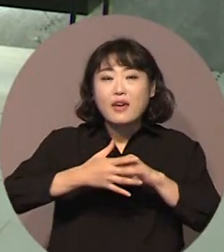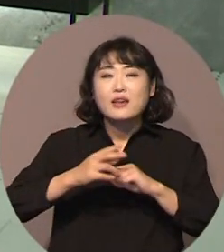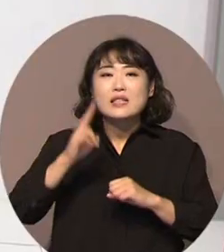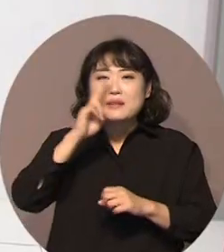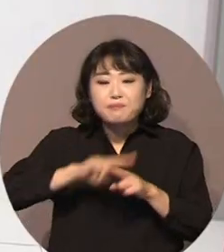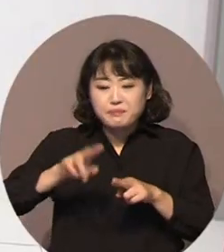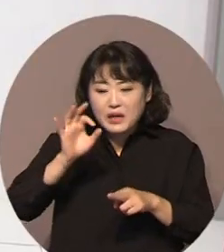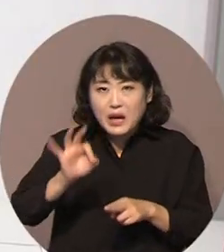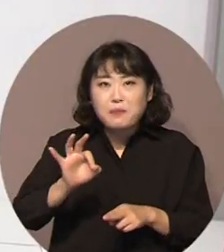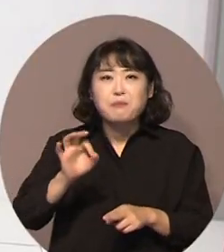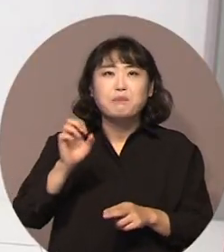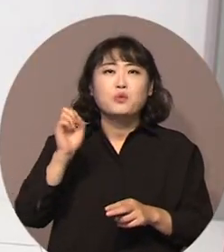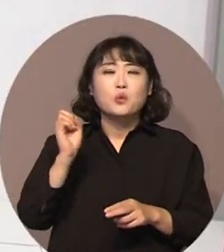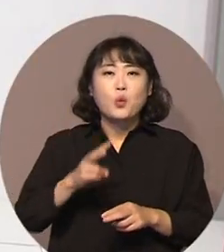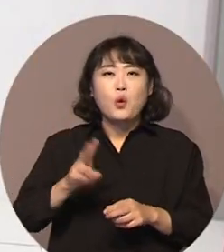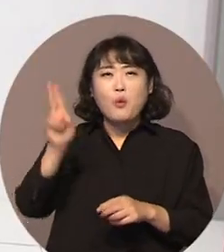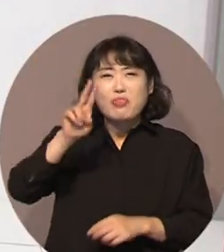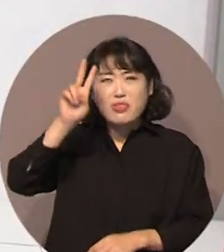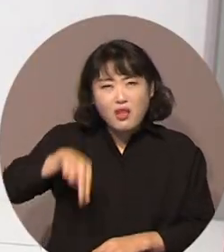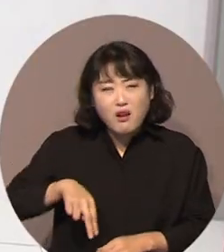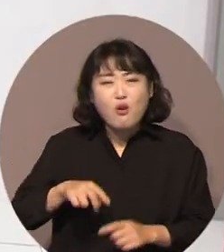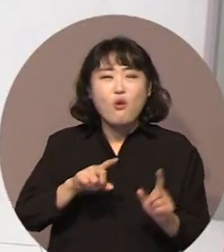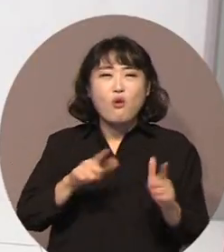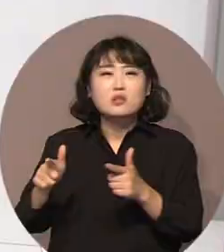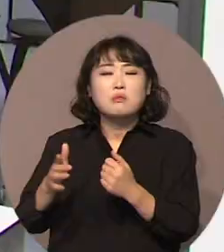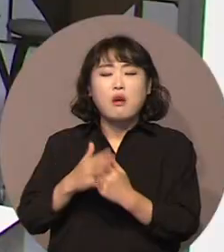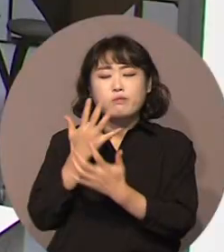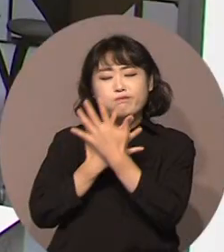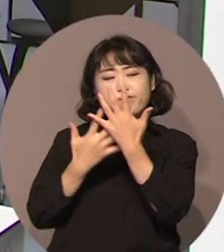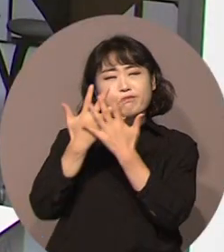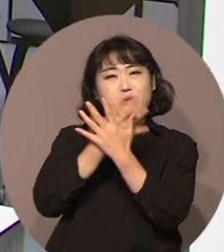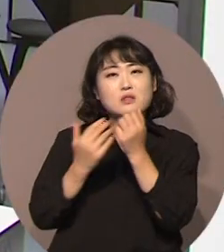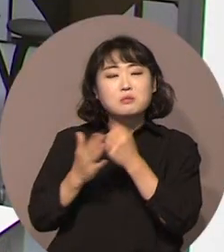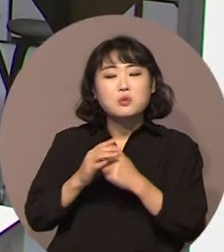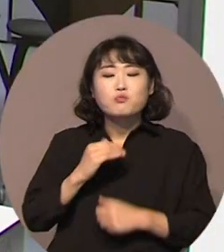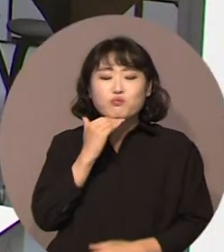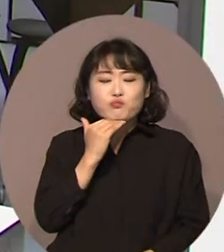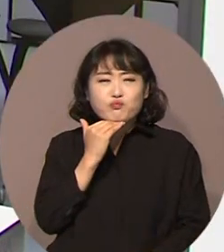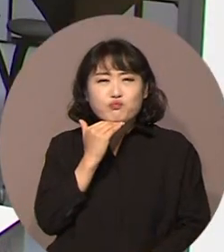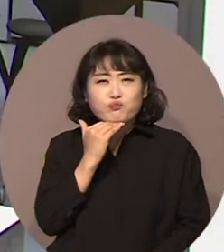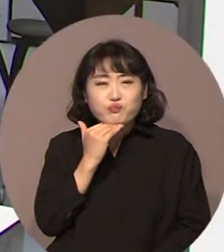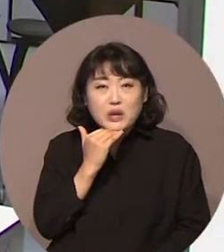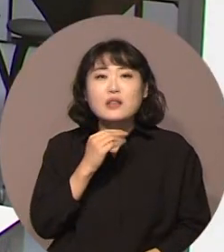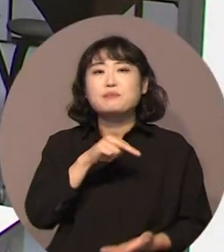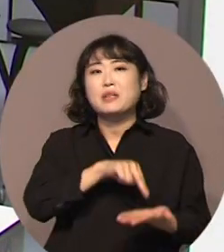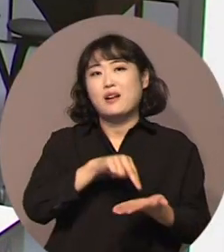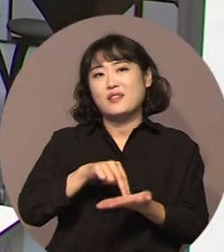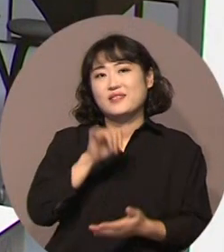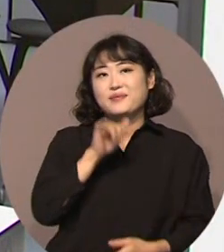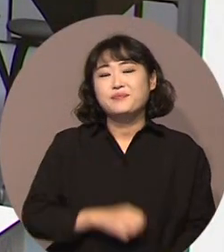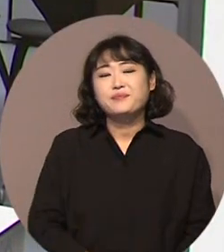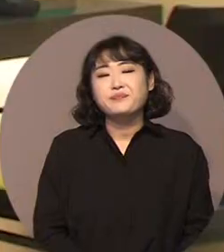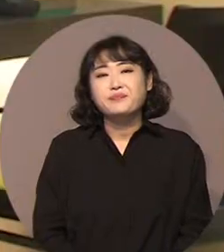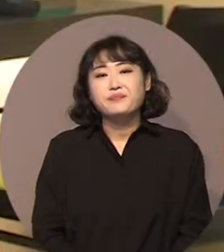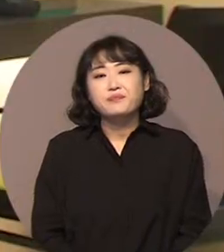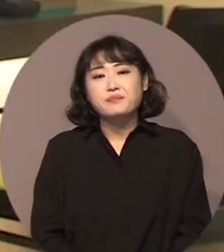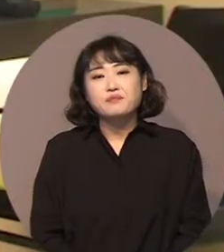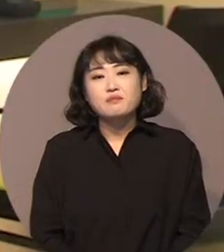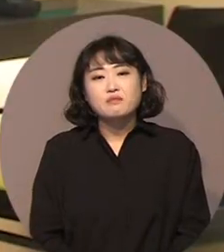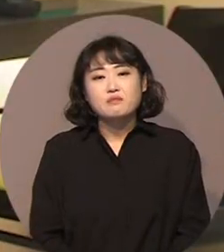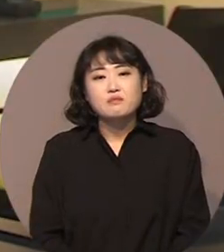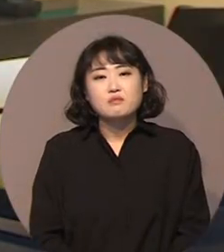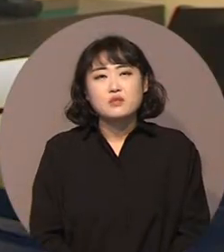추가 인플레이션 우려 등 불확실성이 여전해 좀 더 지켜봐야 한다는 의견도 있습니다.